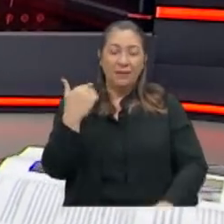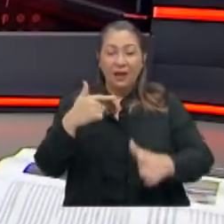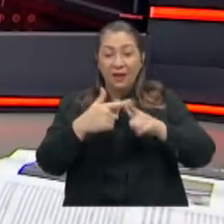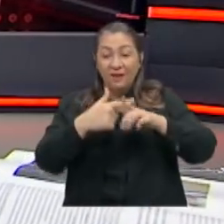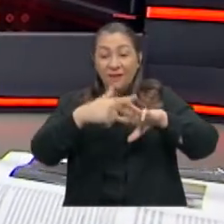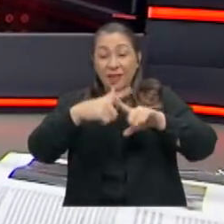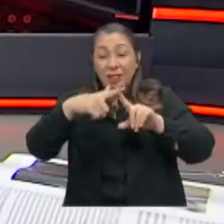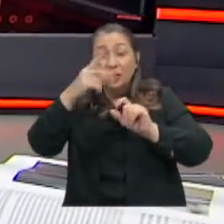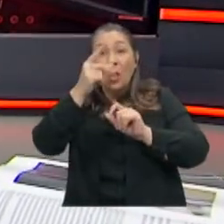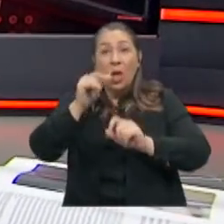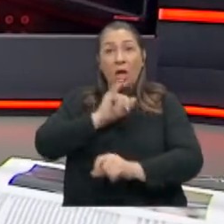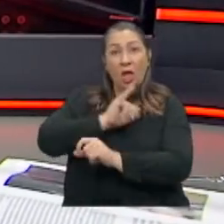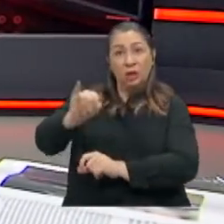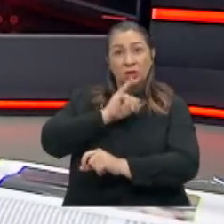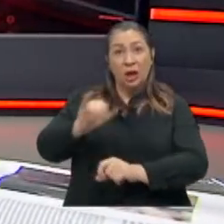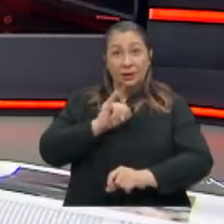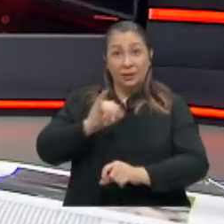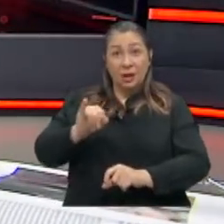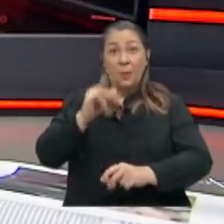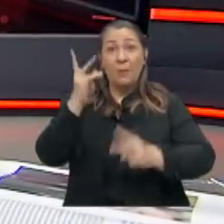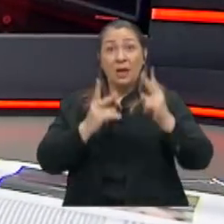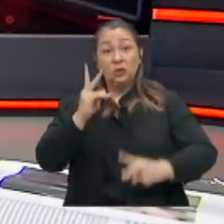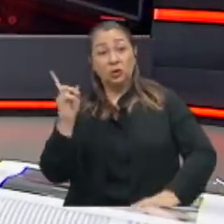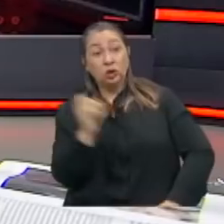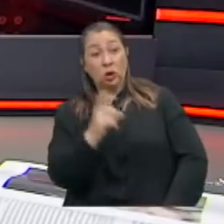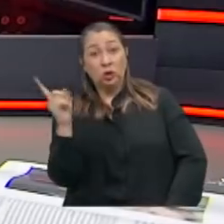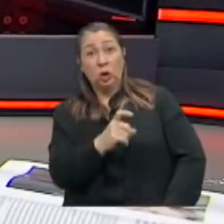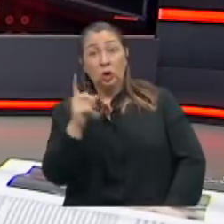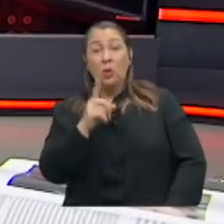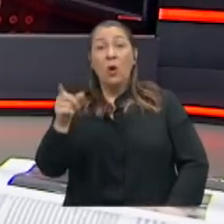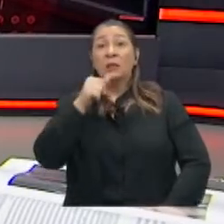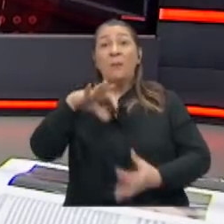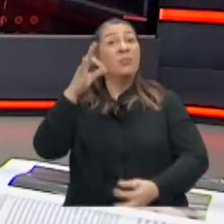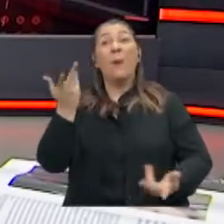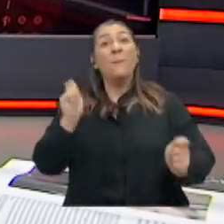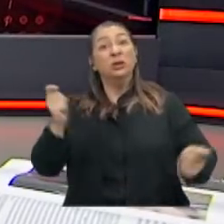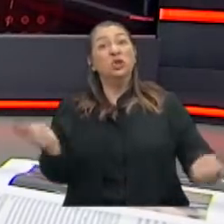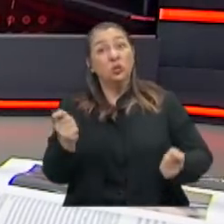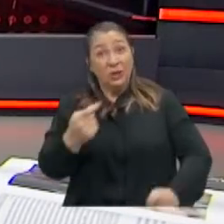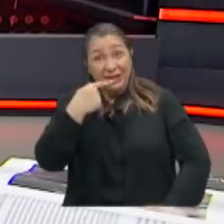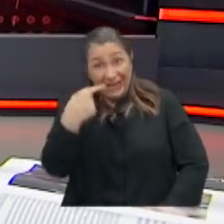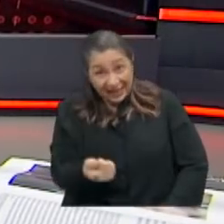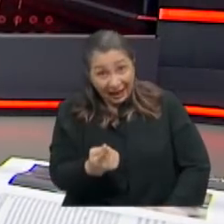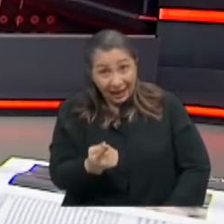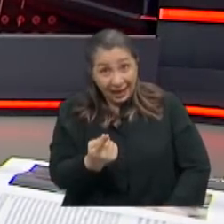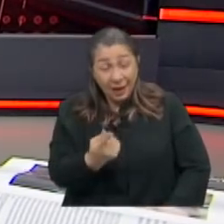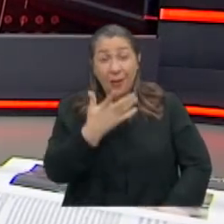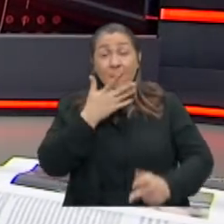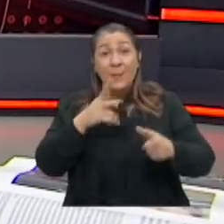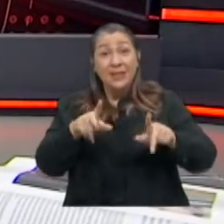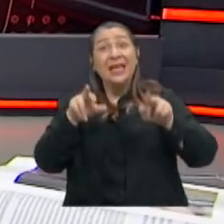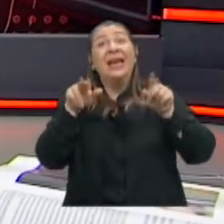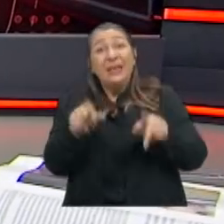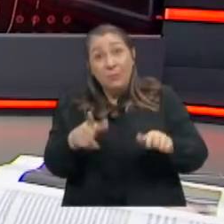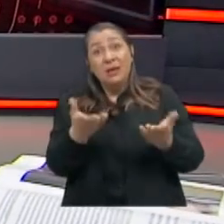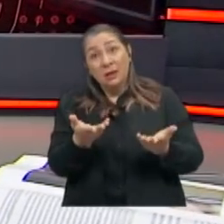FETÖ'yü eleştirenlere, ya bir takım sorular soranlara, bu adamlar ne yapmaya çalışıyor filan diyenlere benzer